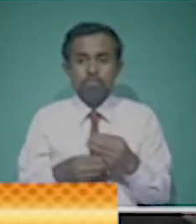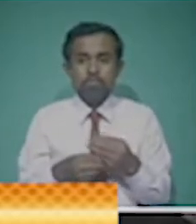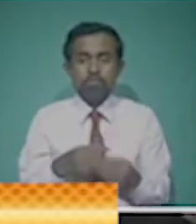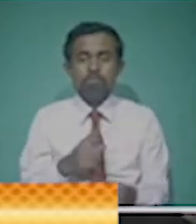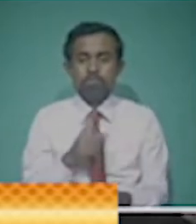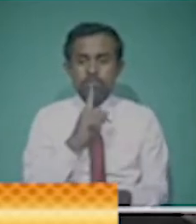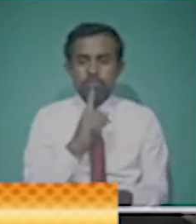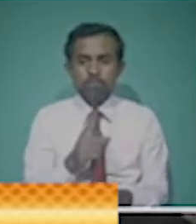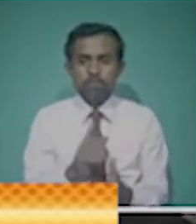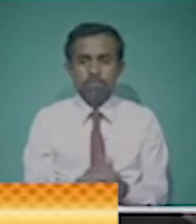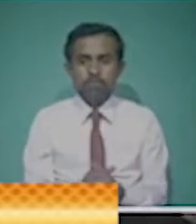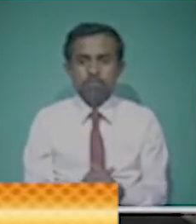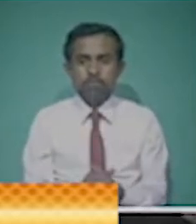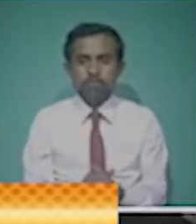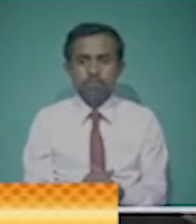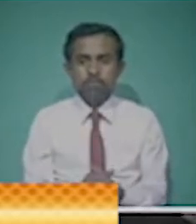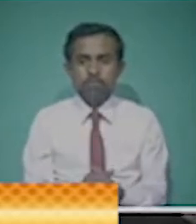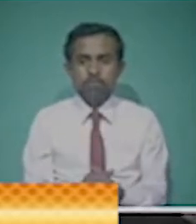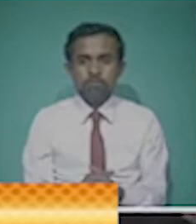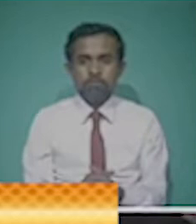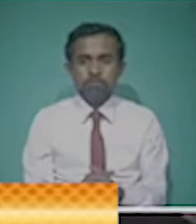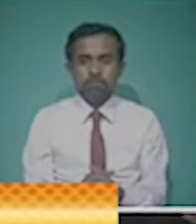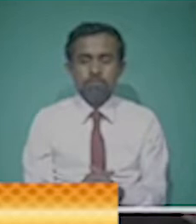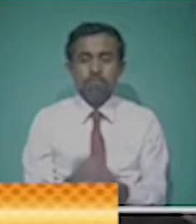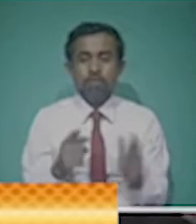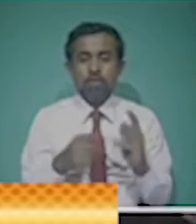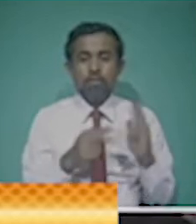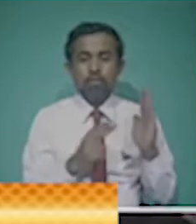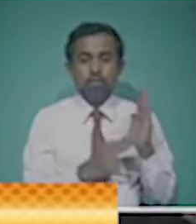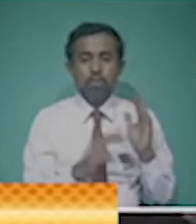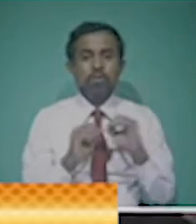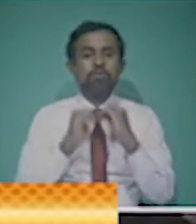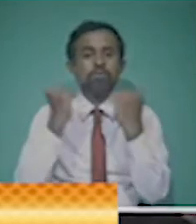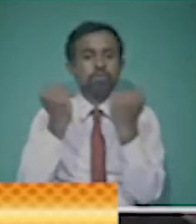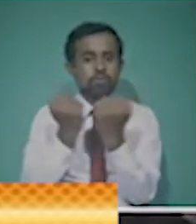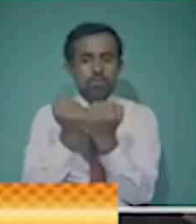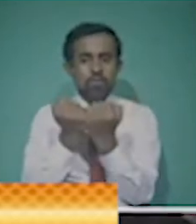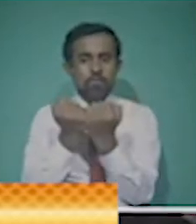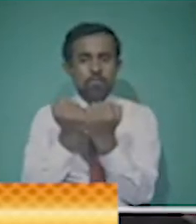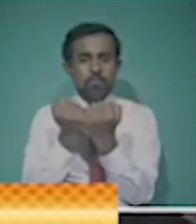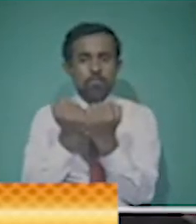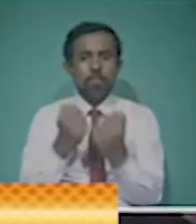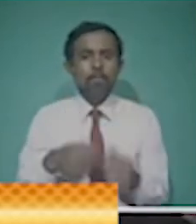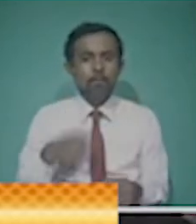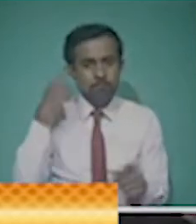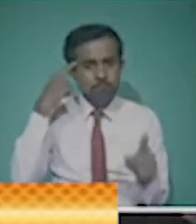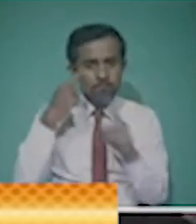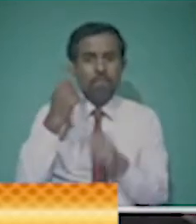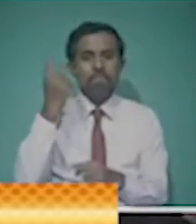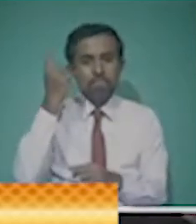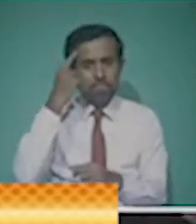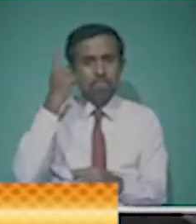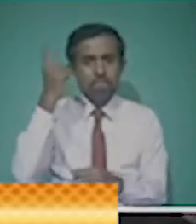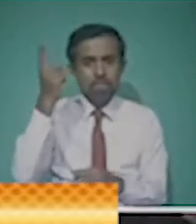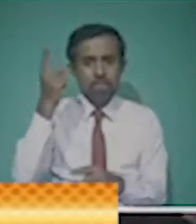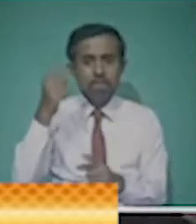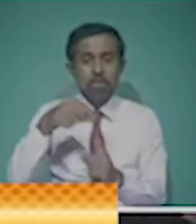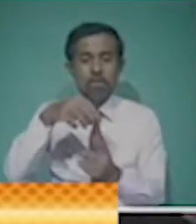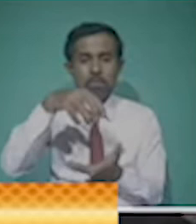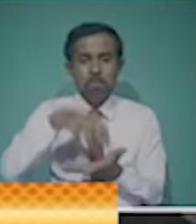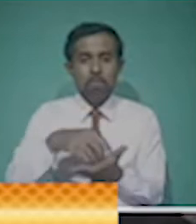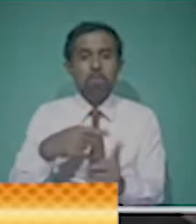பிரச்சனை அவர்களுக்கு நன்றாகவே தெரியும். அவர்களும் சொல்லுகின்றார்கள் இதை அபிவிருத்தி செய்யப்பட வேண்டும் என்று. உங்கள் அரசாங்கத்திலே இதற்கான